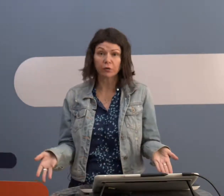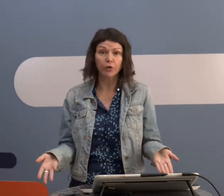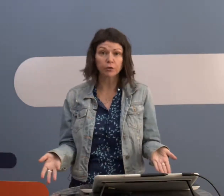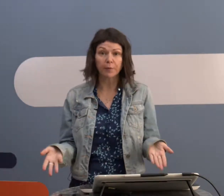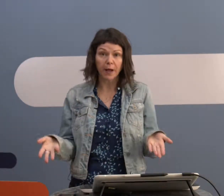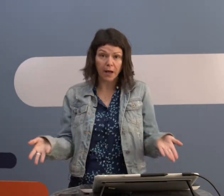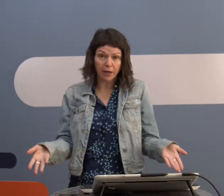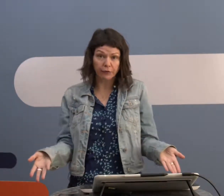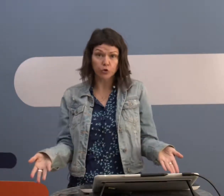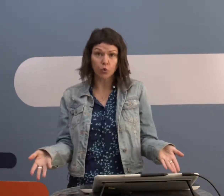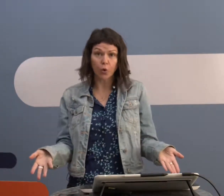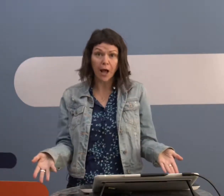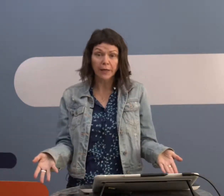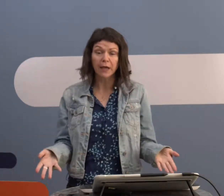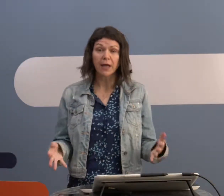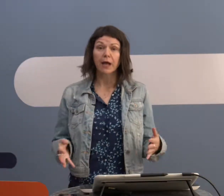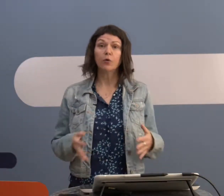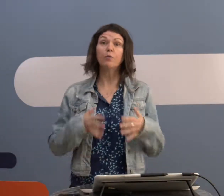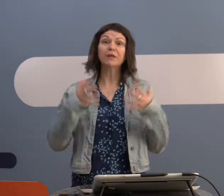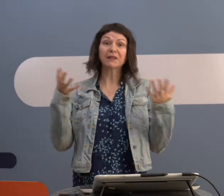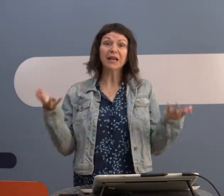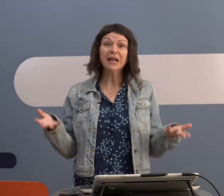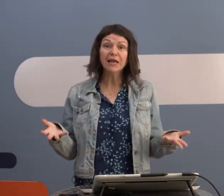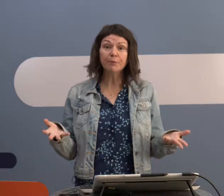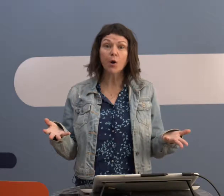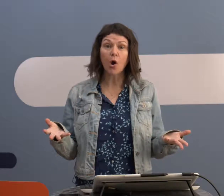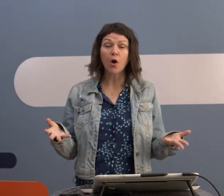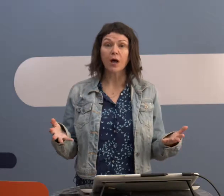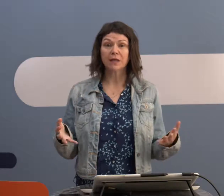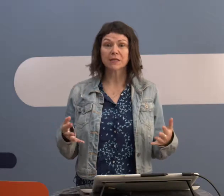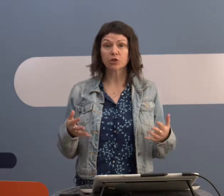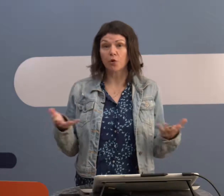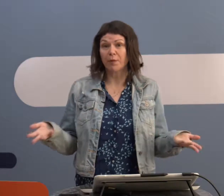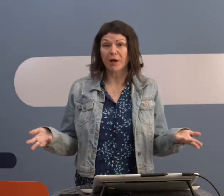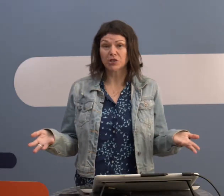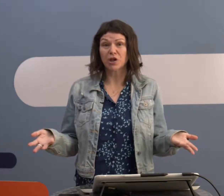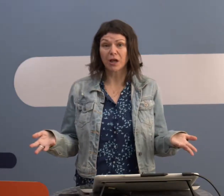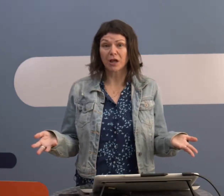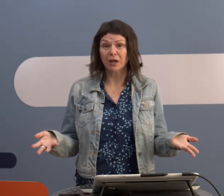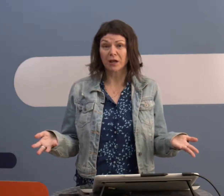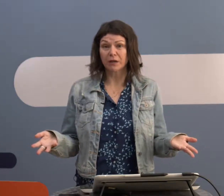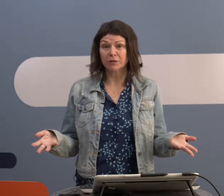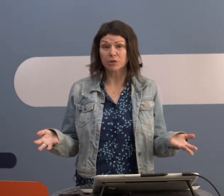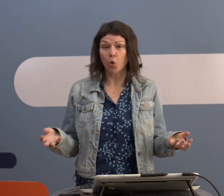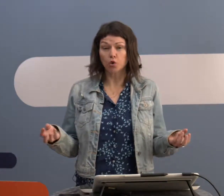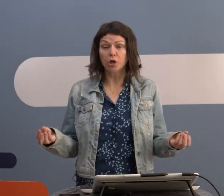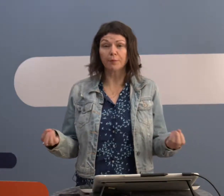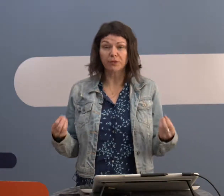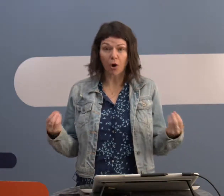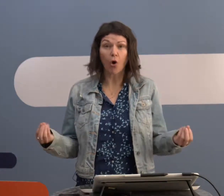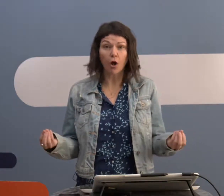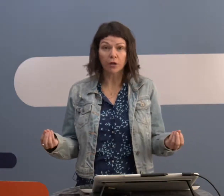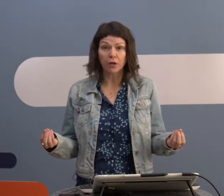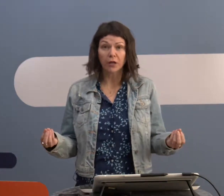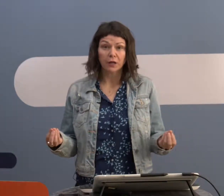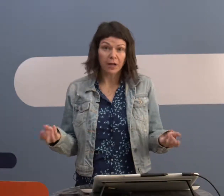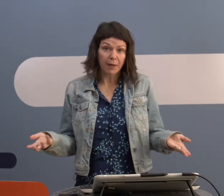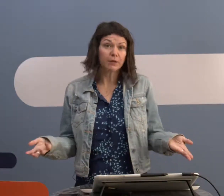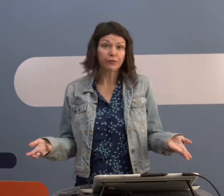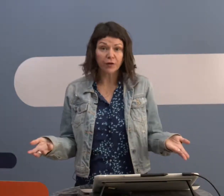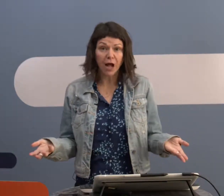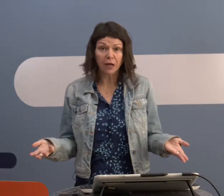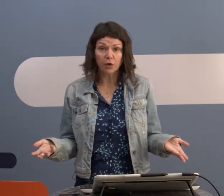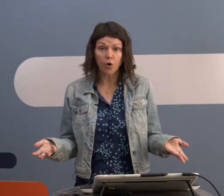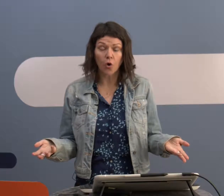זכות לכבוד באיפה שהוא חי, הוא מתעללים בו, אז יש לו ממש זכות של הביטחון